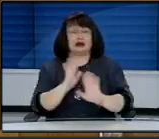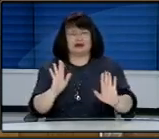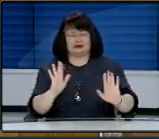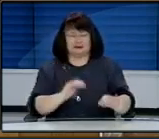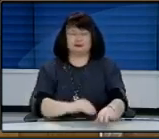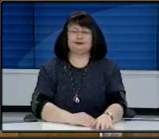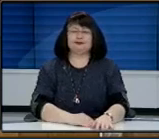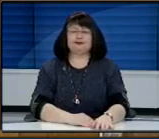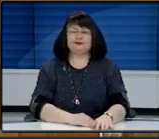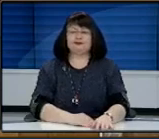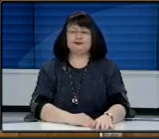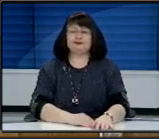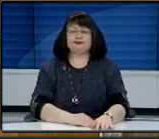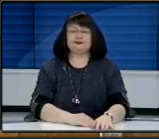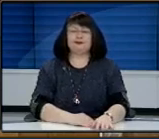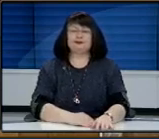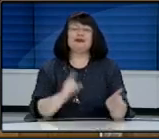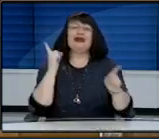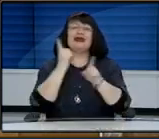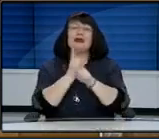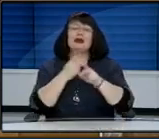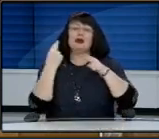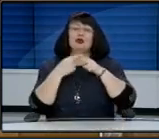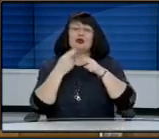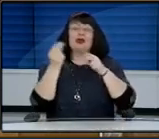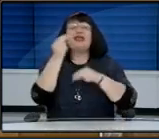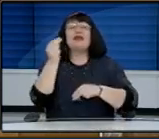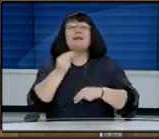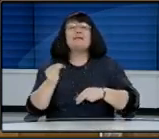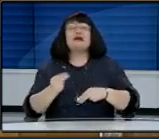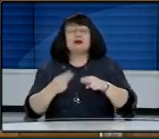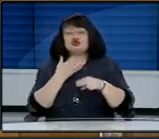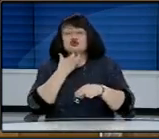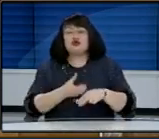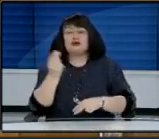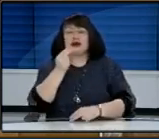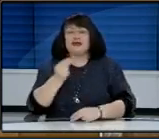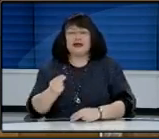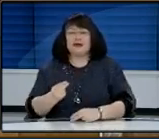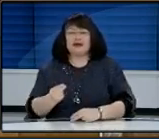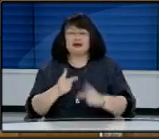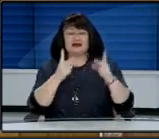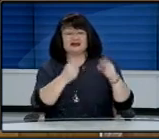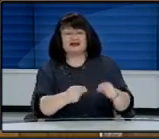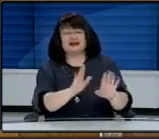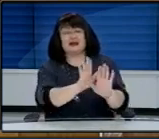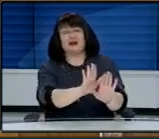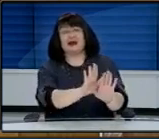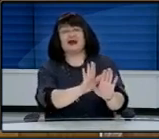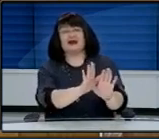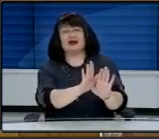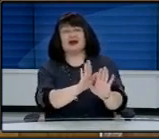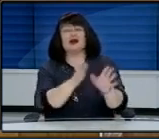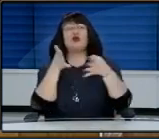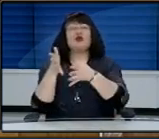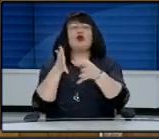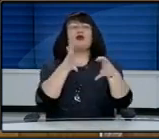Και κυρίως σε αυτά τα κρίσιμα θέματα, κύριε Μητσοτάκη, σταματήστε να προσανατολίζετε τον ελληνικό